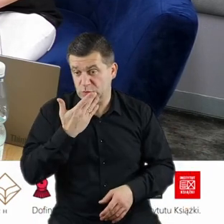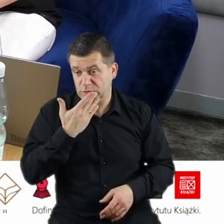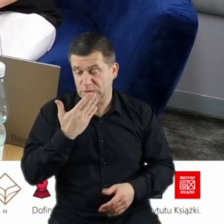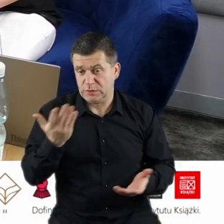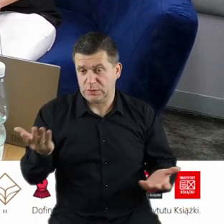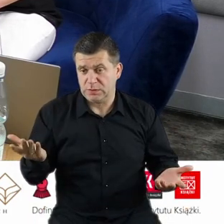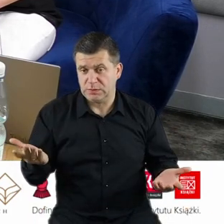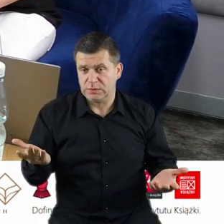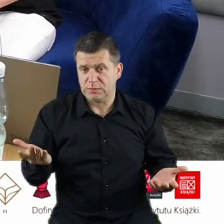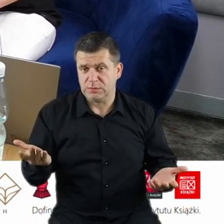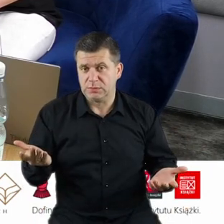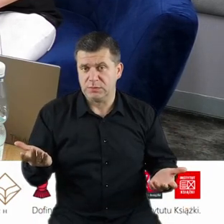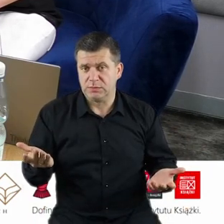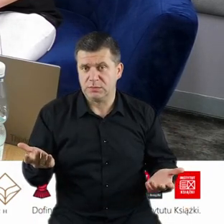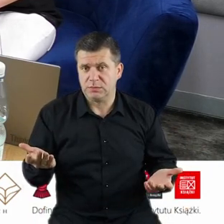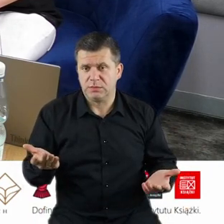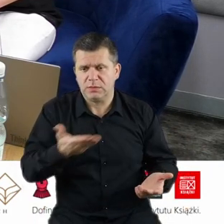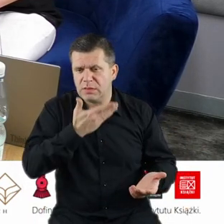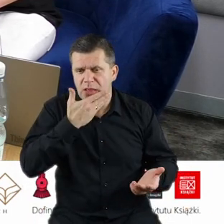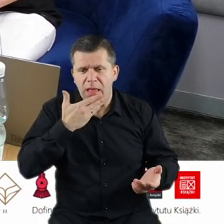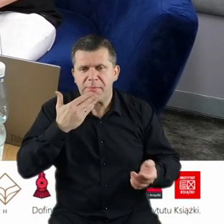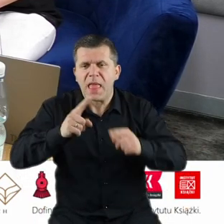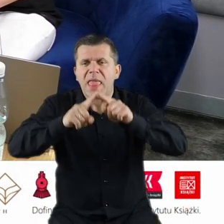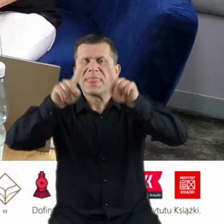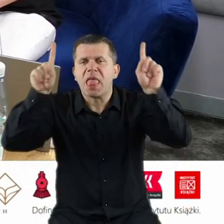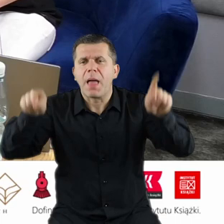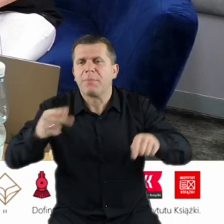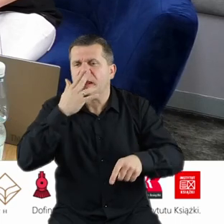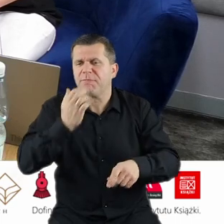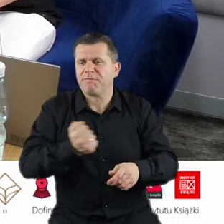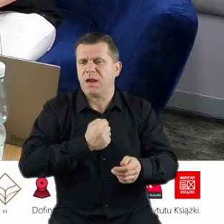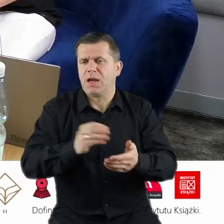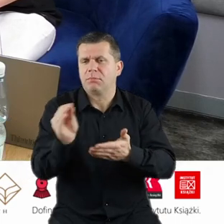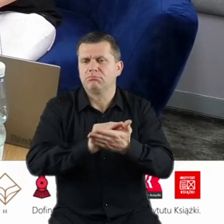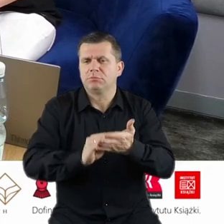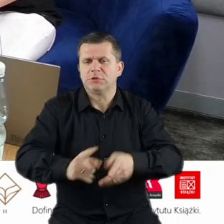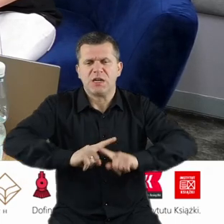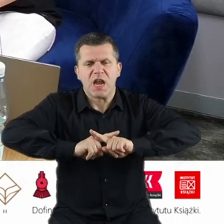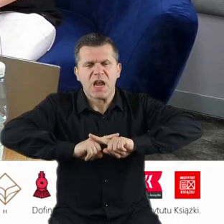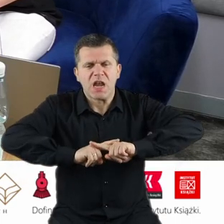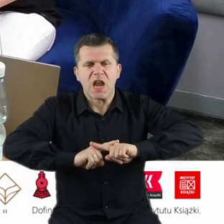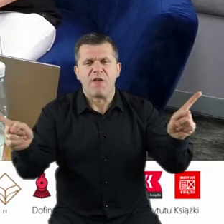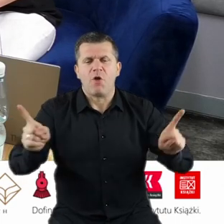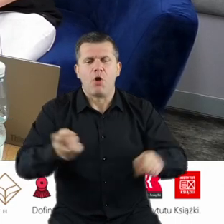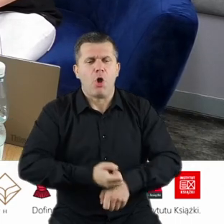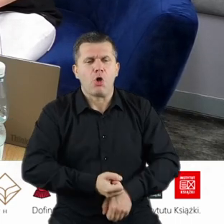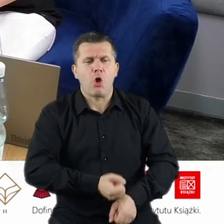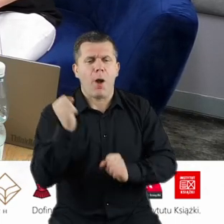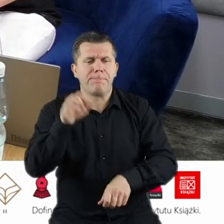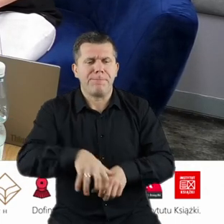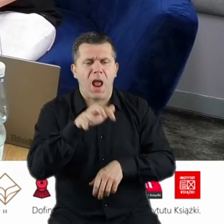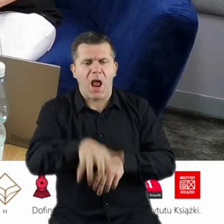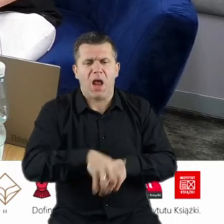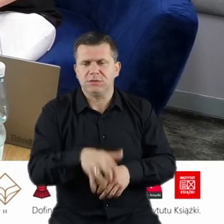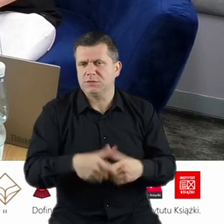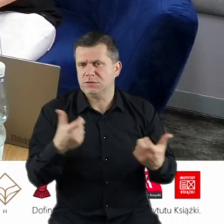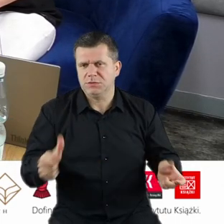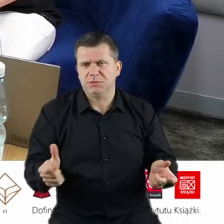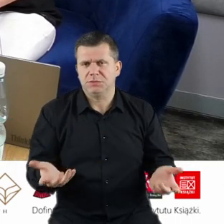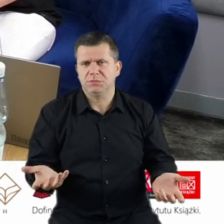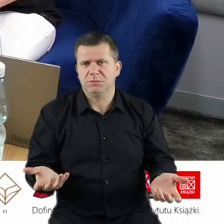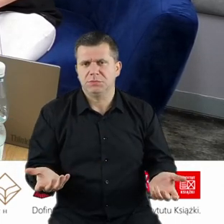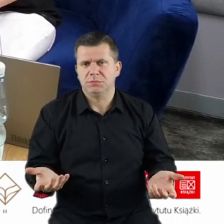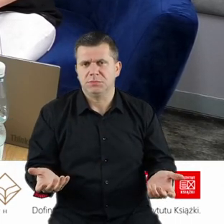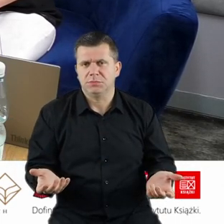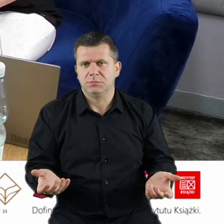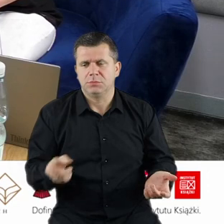I kopacze twierdzą, że nie było tam tablicy, która wprost mówiłaby, nie wolno kopać. Państwo